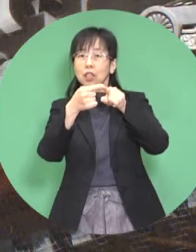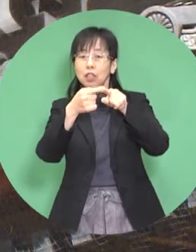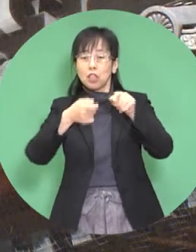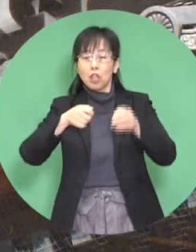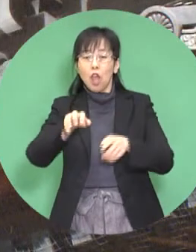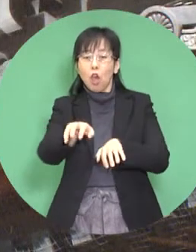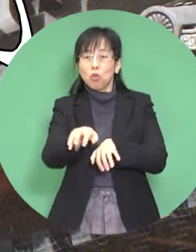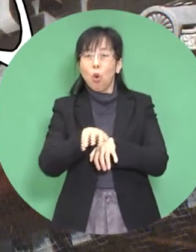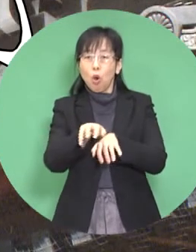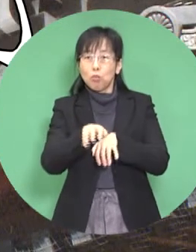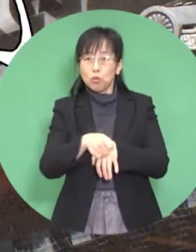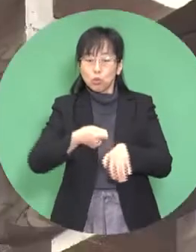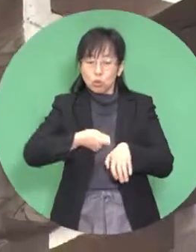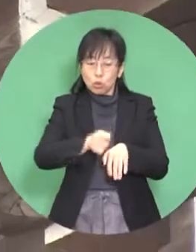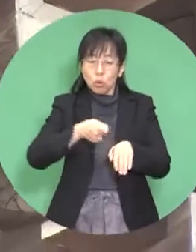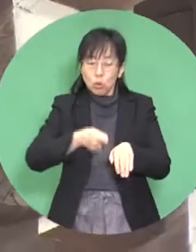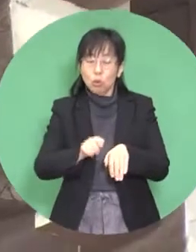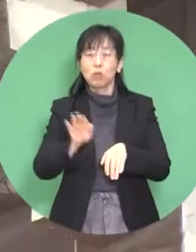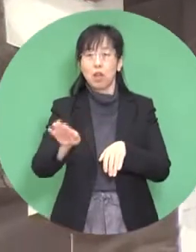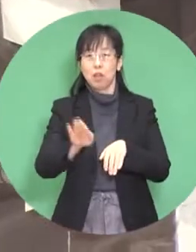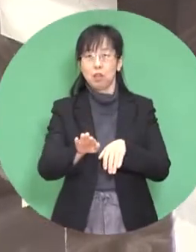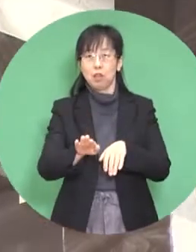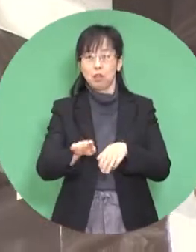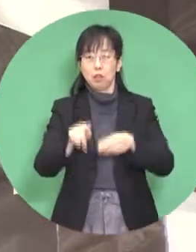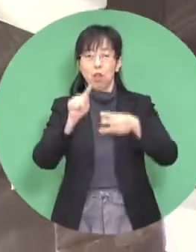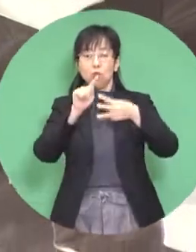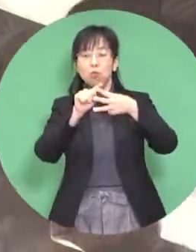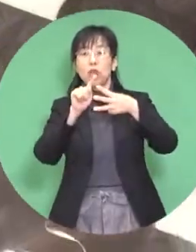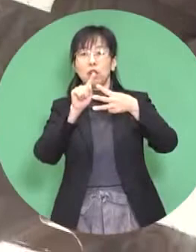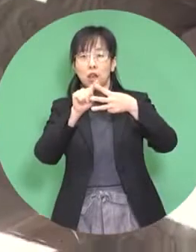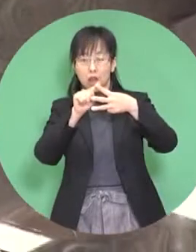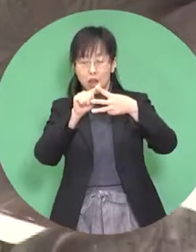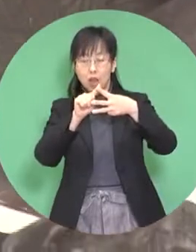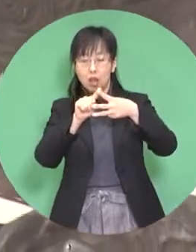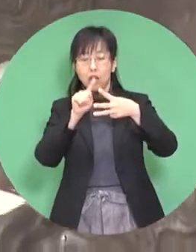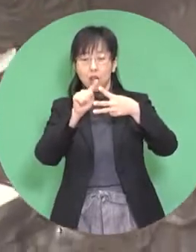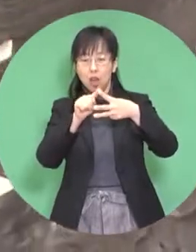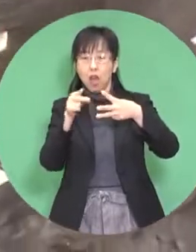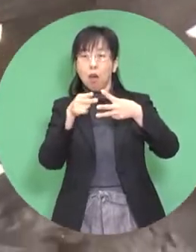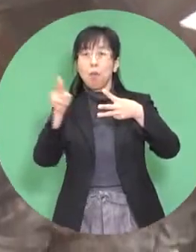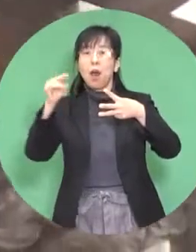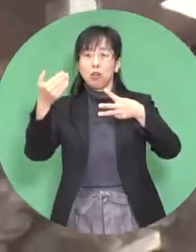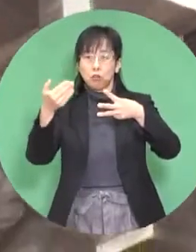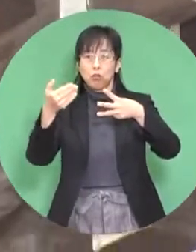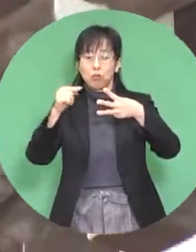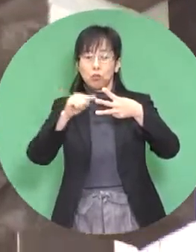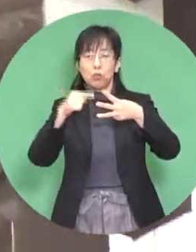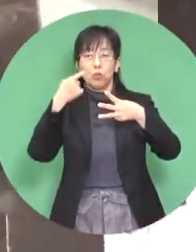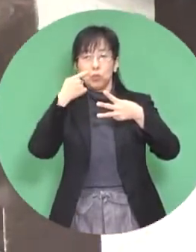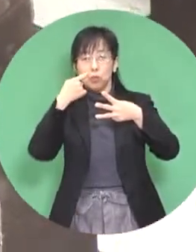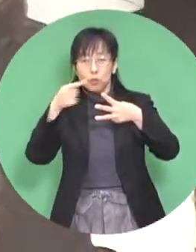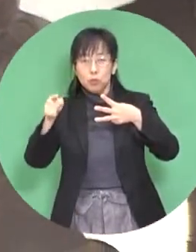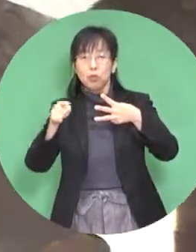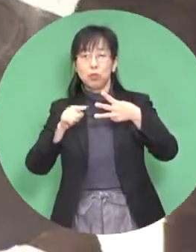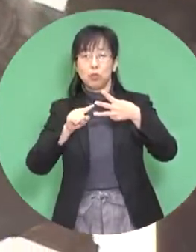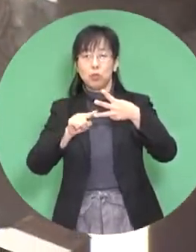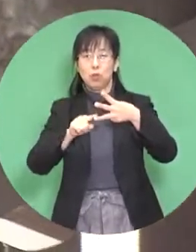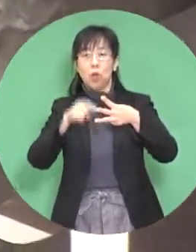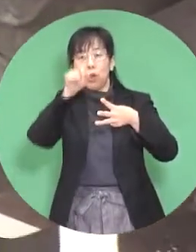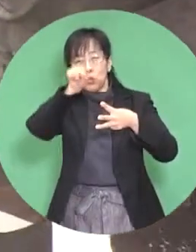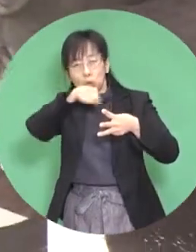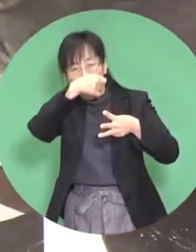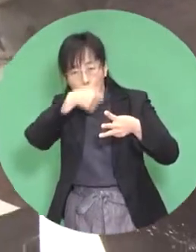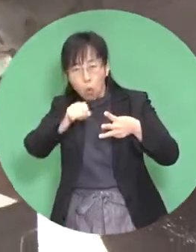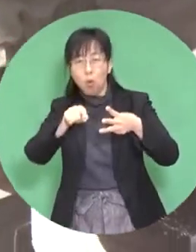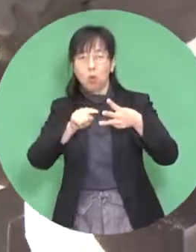が施されております。上からですね獏、竜、象のお顔がですねそれぞれ彫られておりま